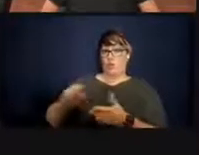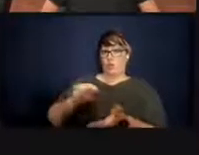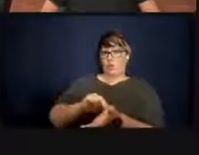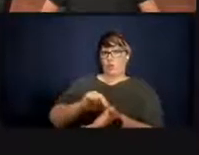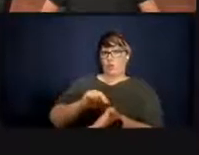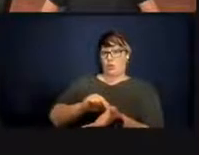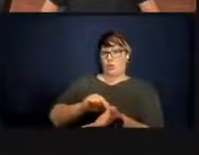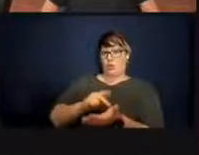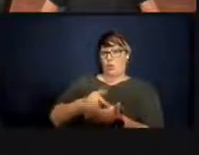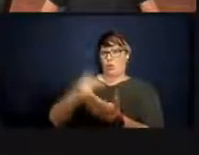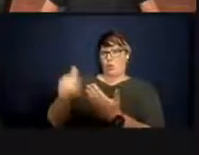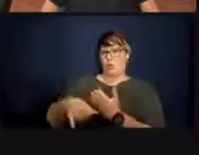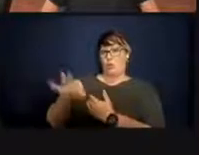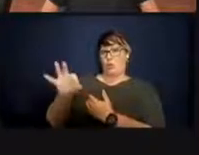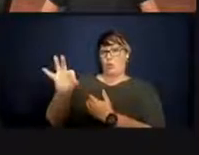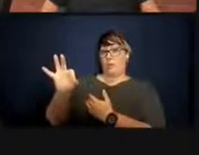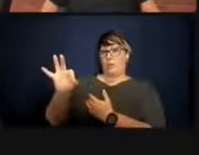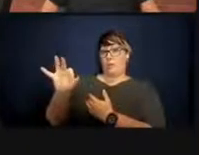masomo.